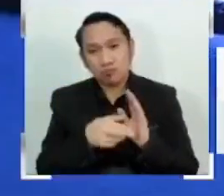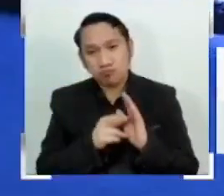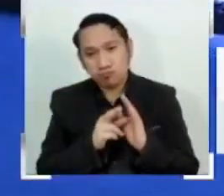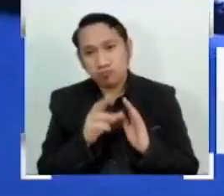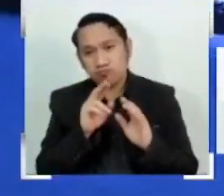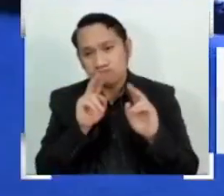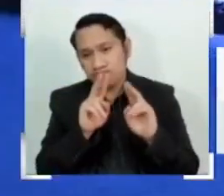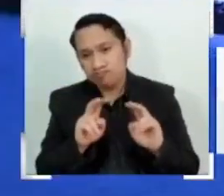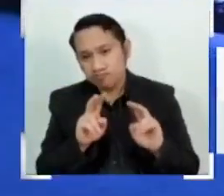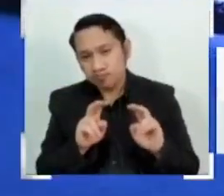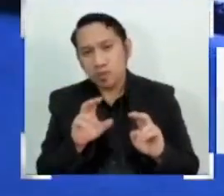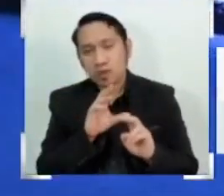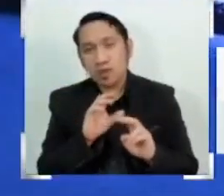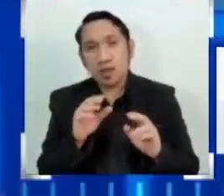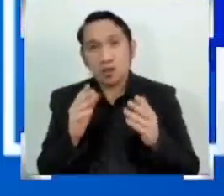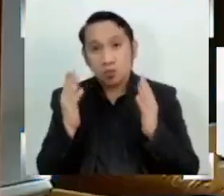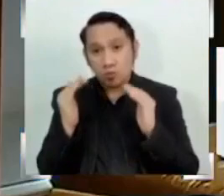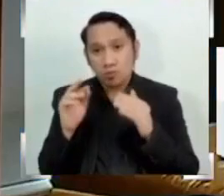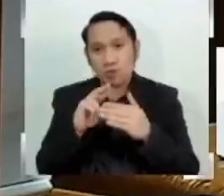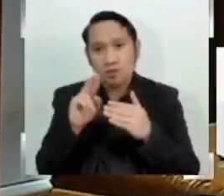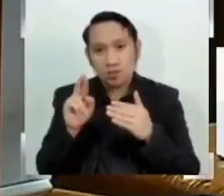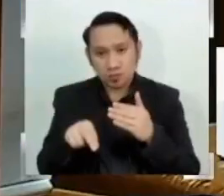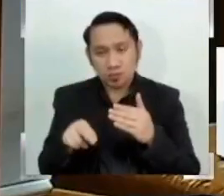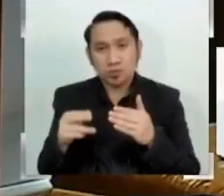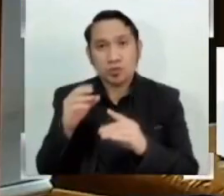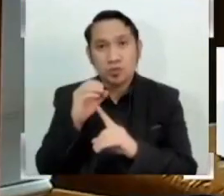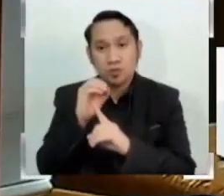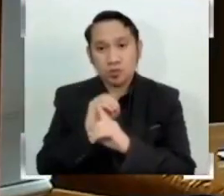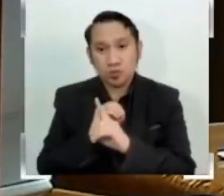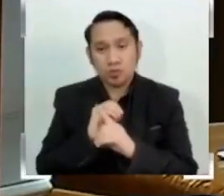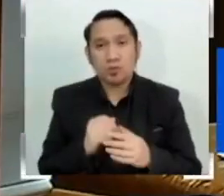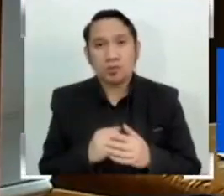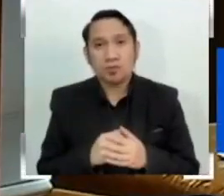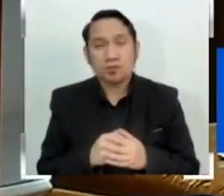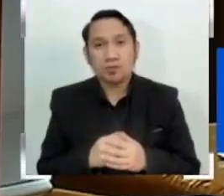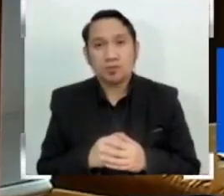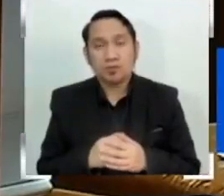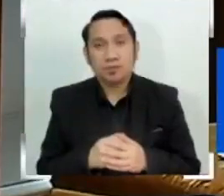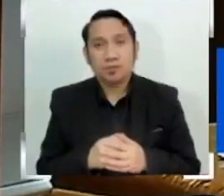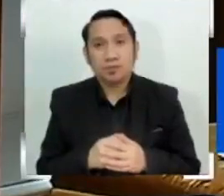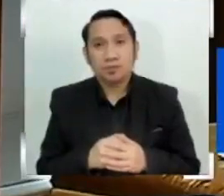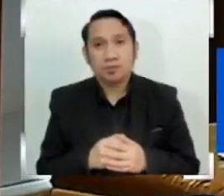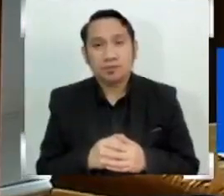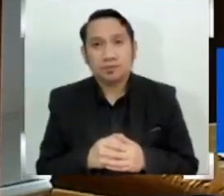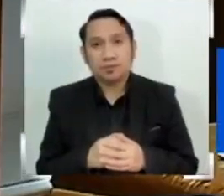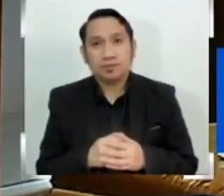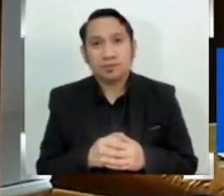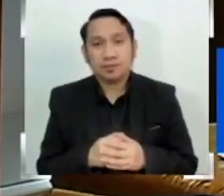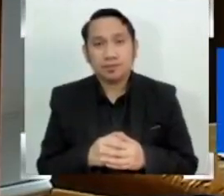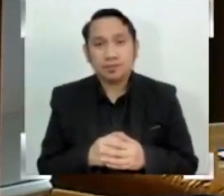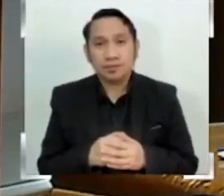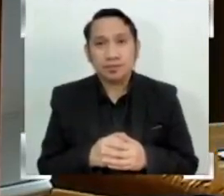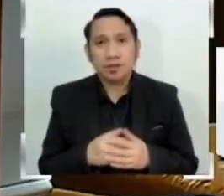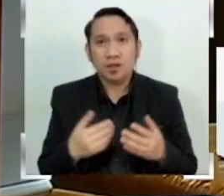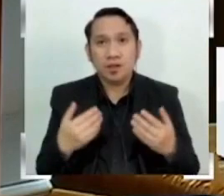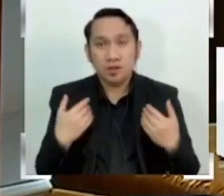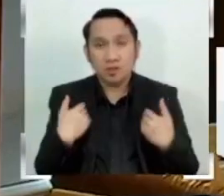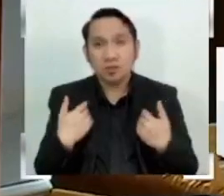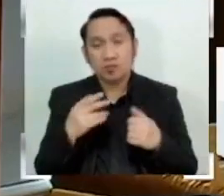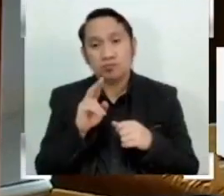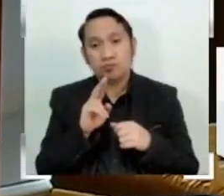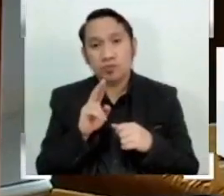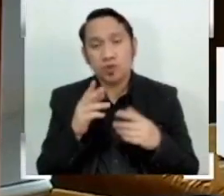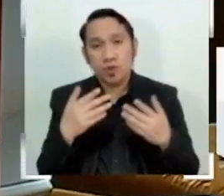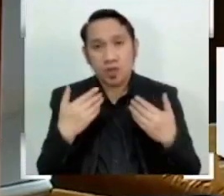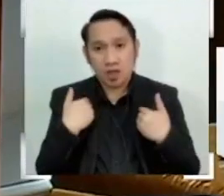inaasahang lalabas ang resulta sa Oktubre. While it's useful to have another round